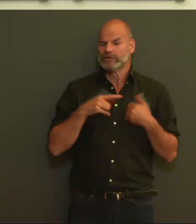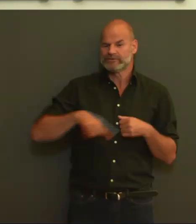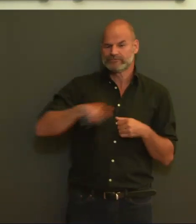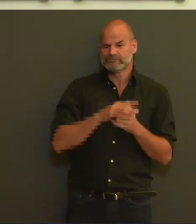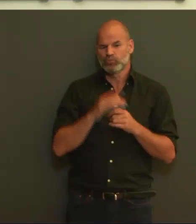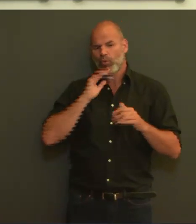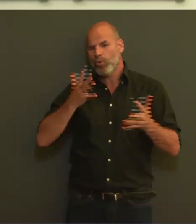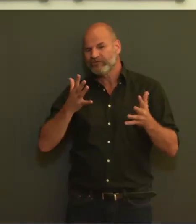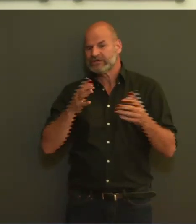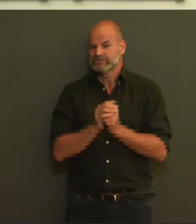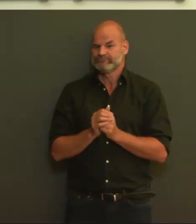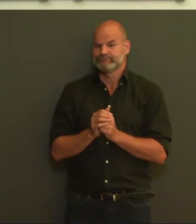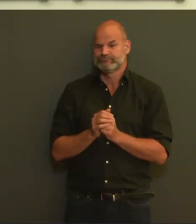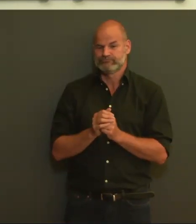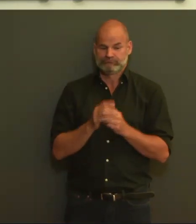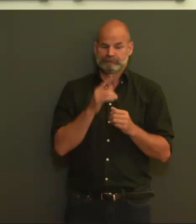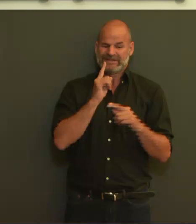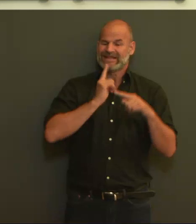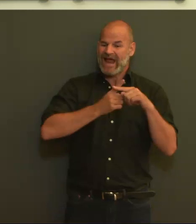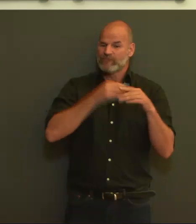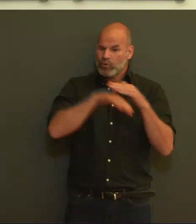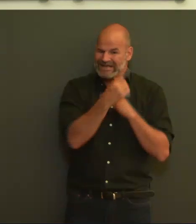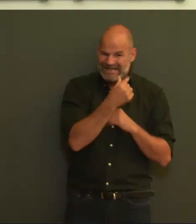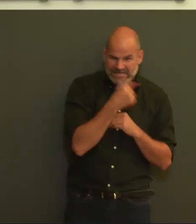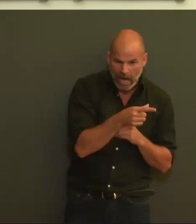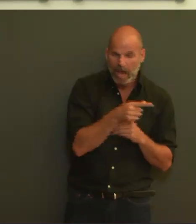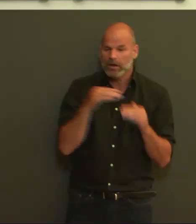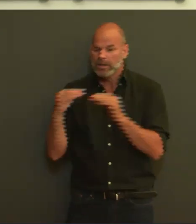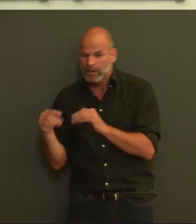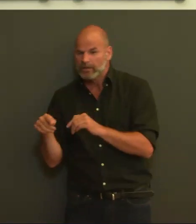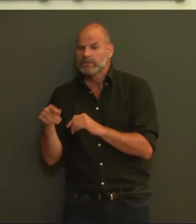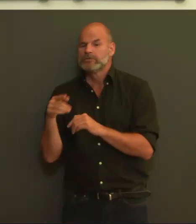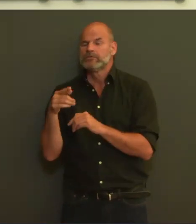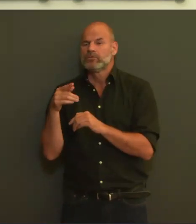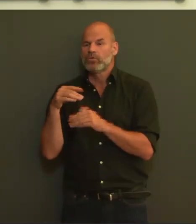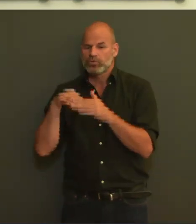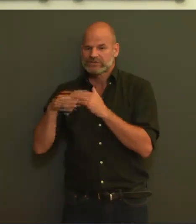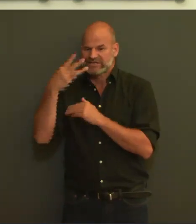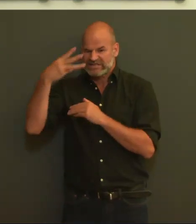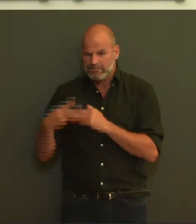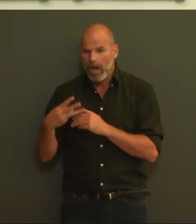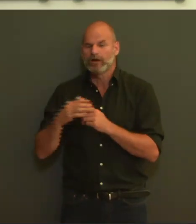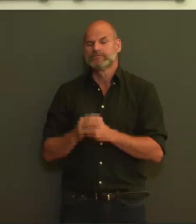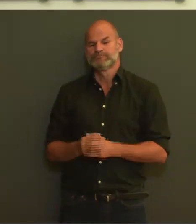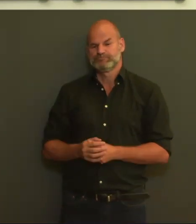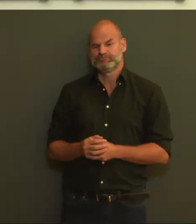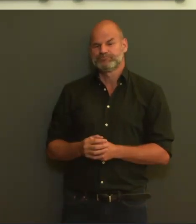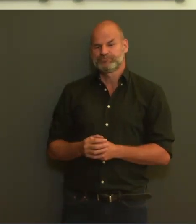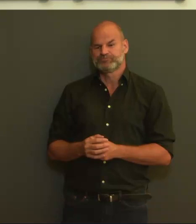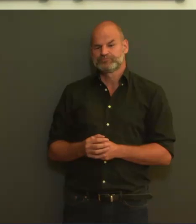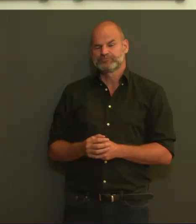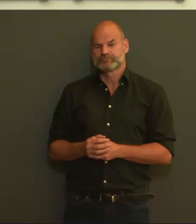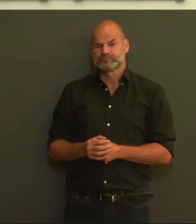en een derde was jonger dan 3 maanden. Dit heeft waarschijnlijk grotendeels te maken met de grote mate